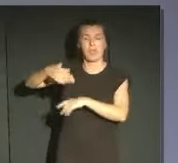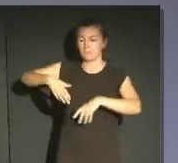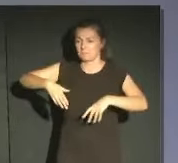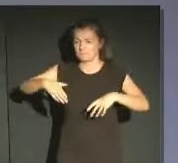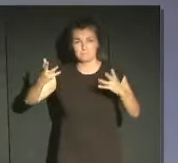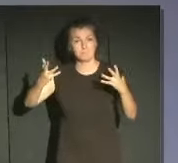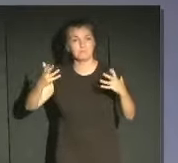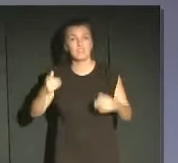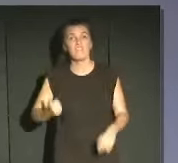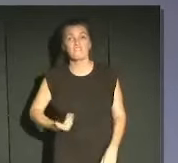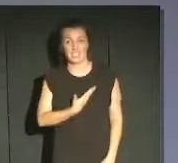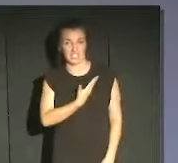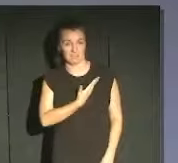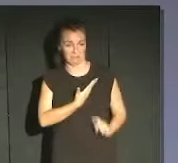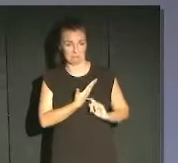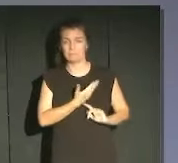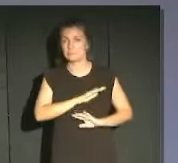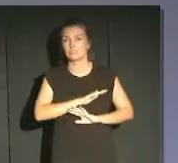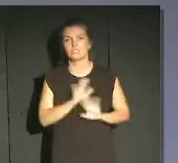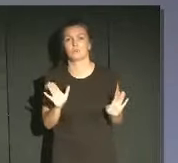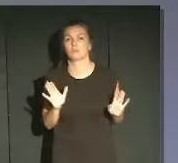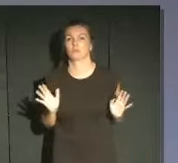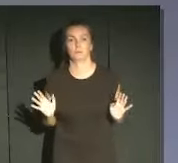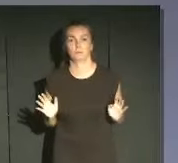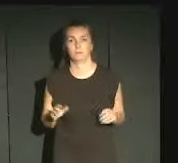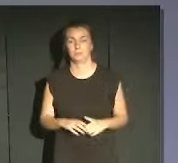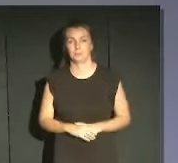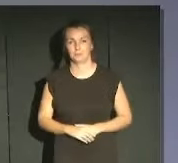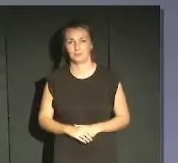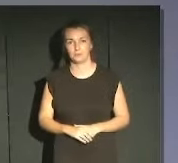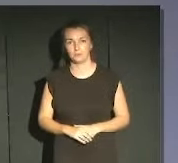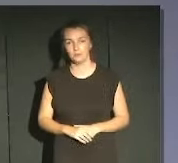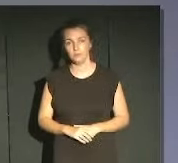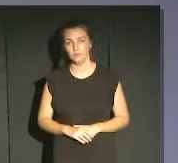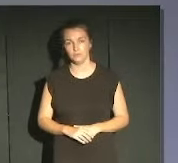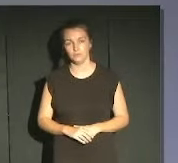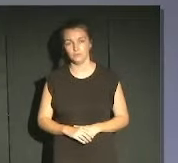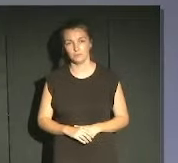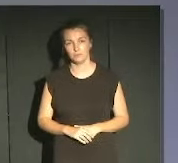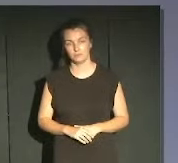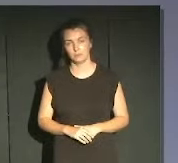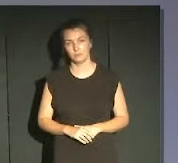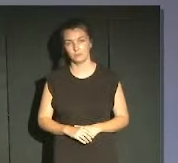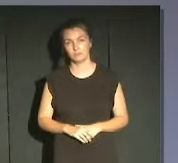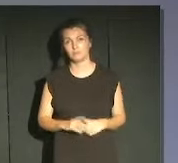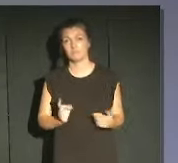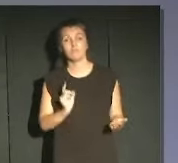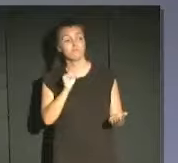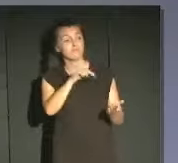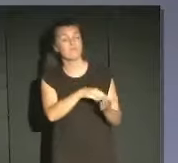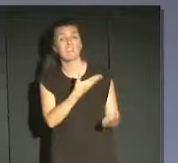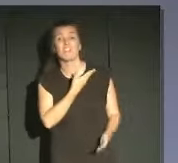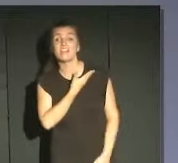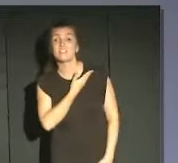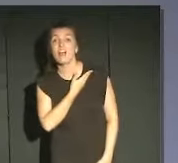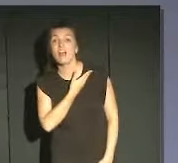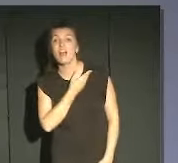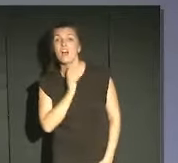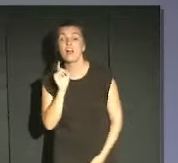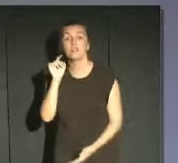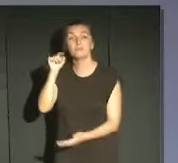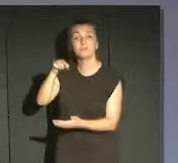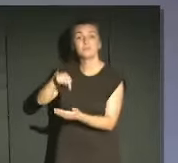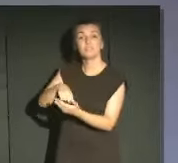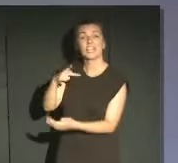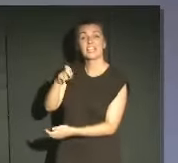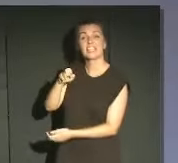une victime reste une victime quand l'on soit à Gaza ou à